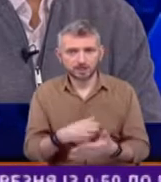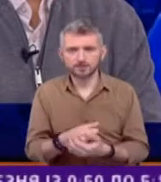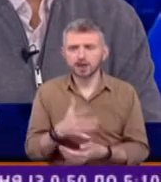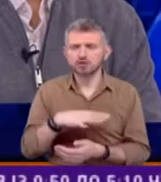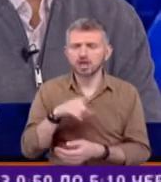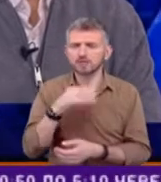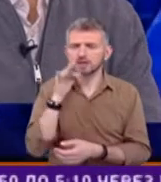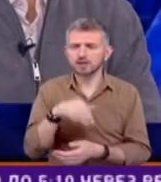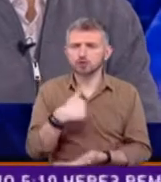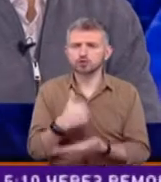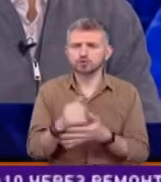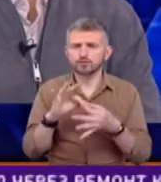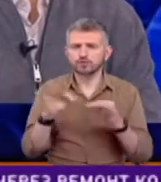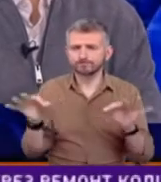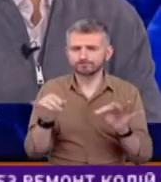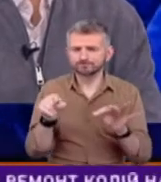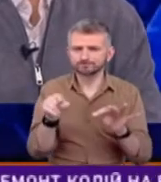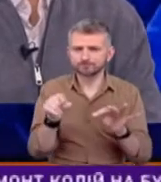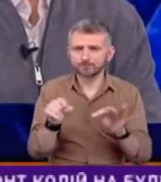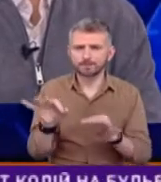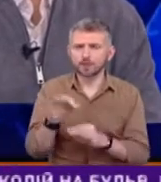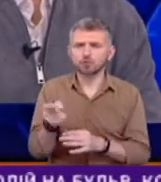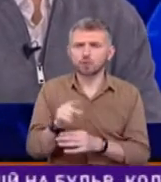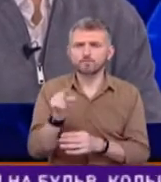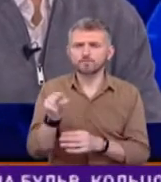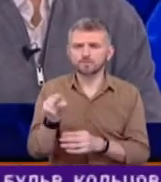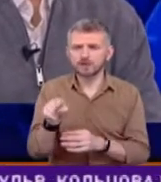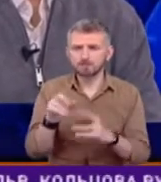ви сказали ключову ту сентенцію, пане Валерію, відносно того, що ви